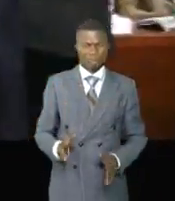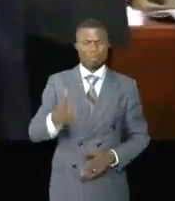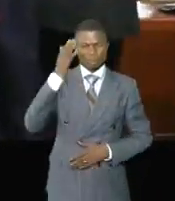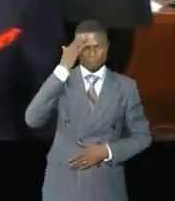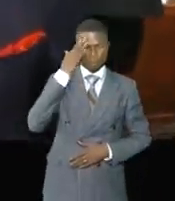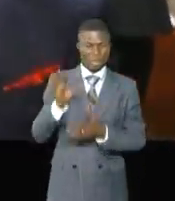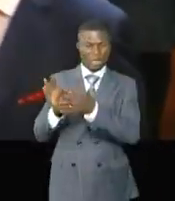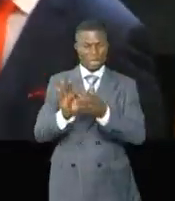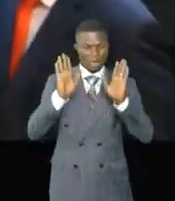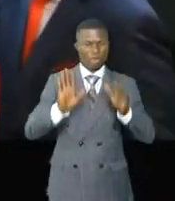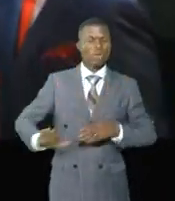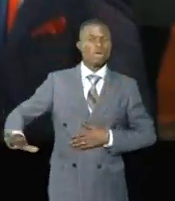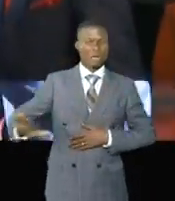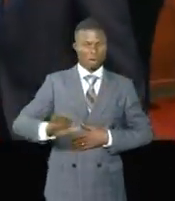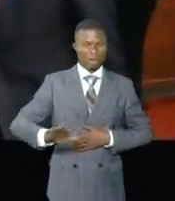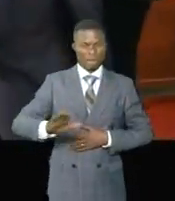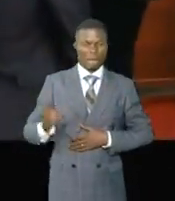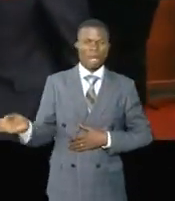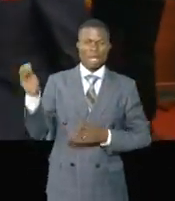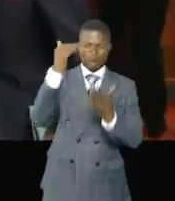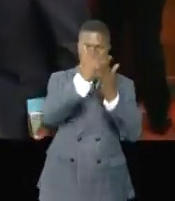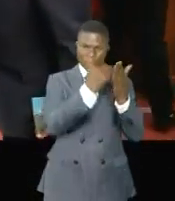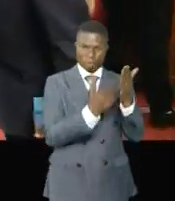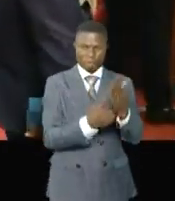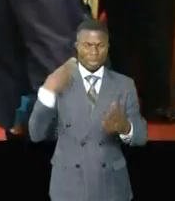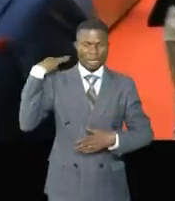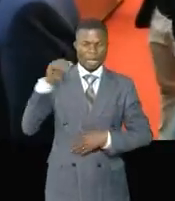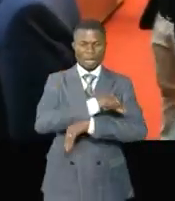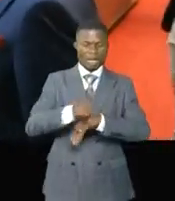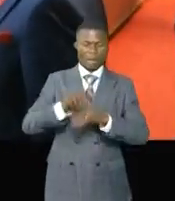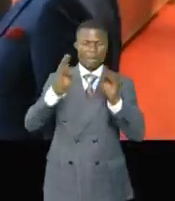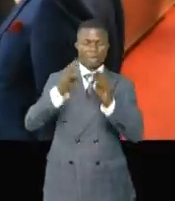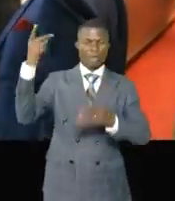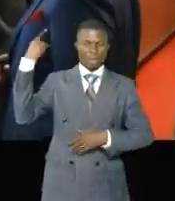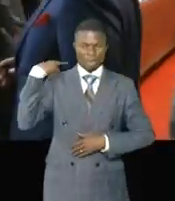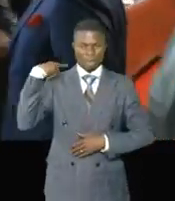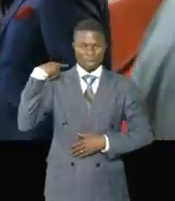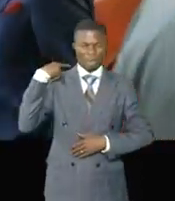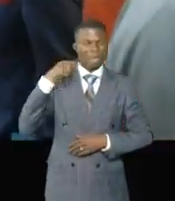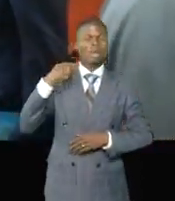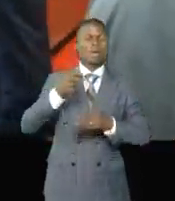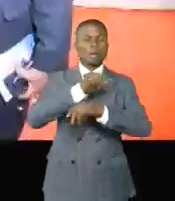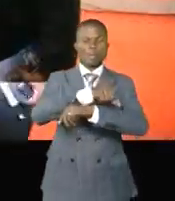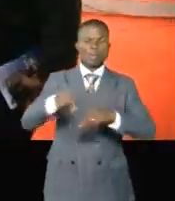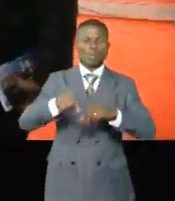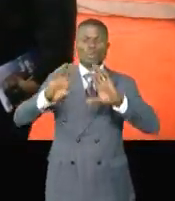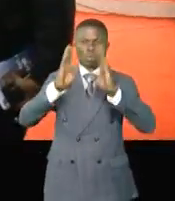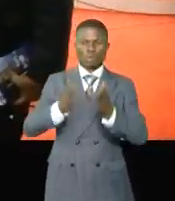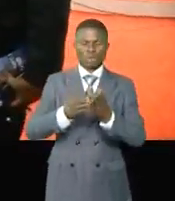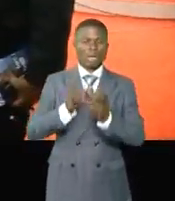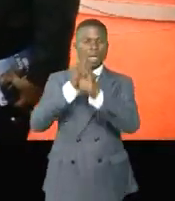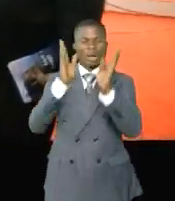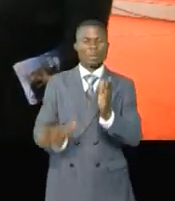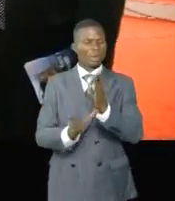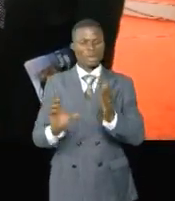l'Union sacrée de la nation a aligné les candidats au bureau de l'Assemblée nationale à tous les niveaux, sauf au poste de rapporteur